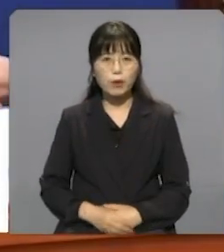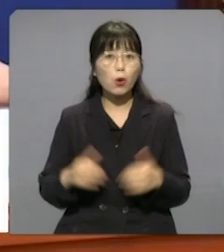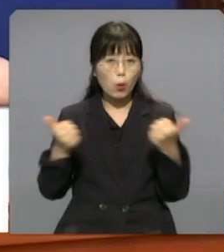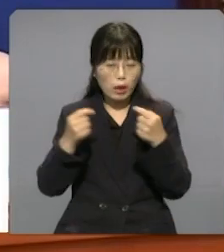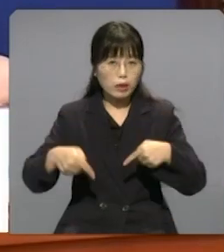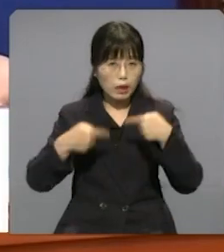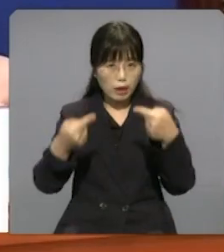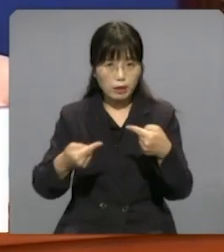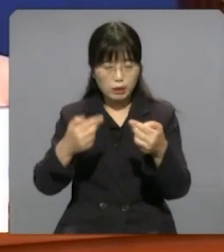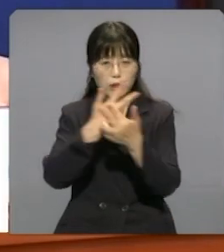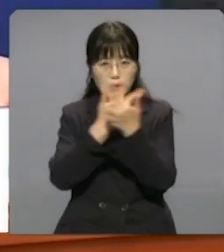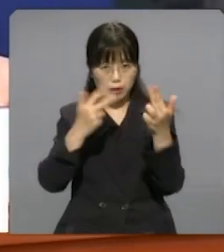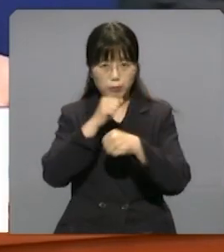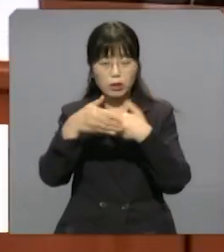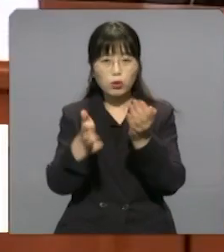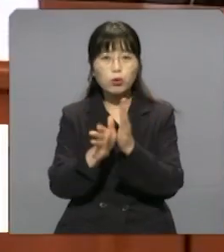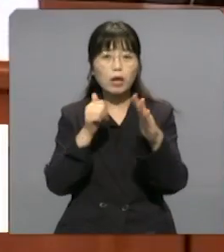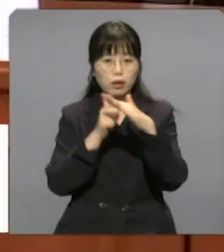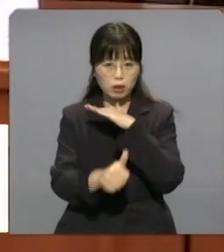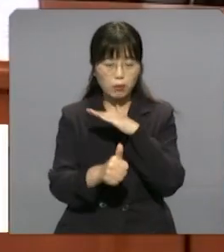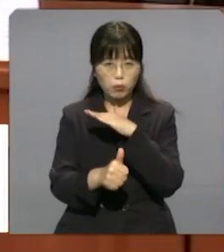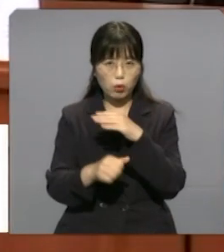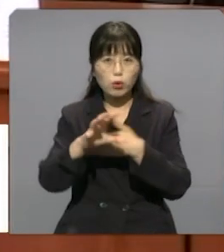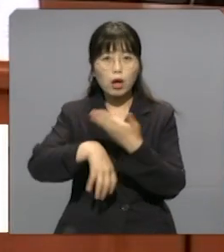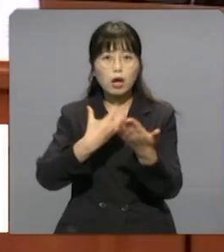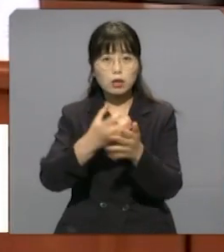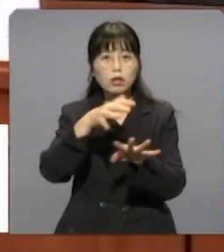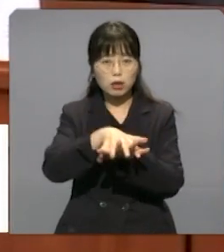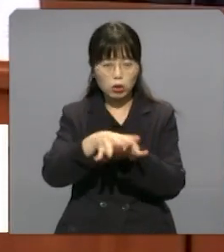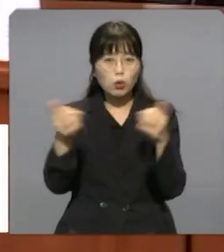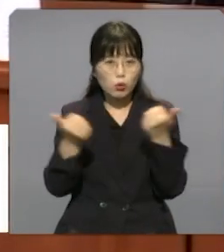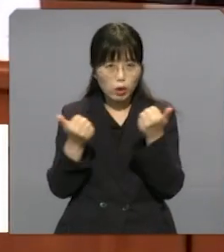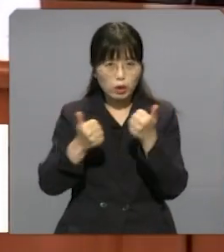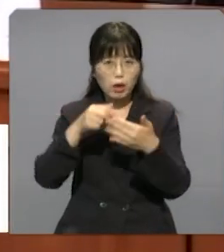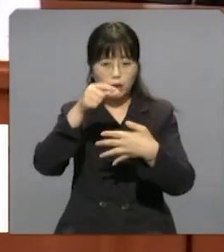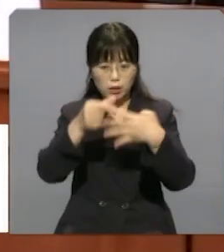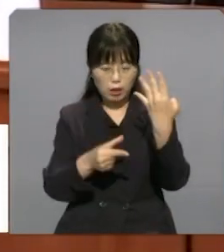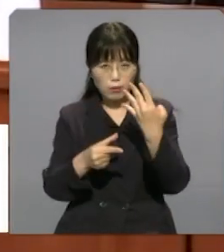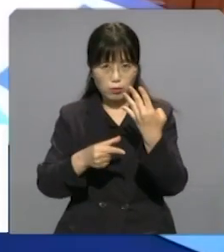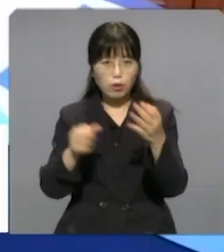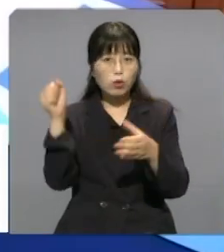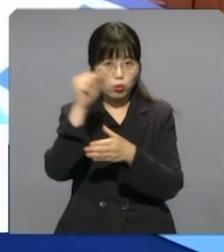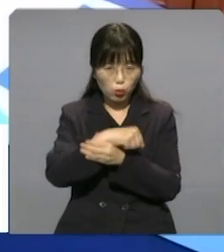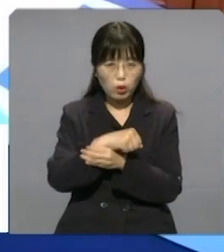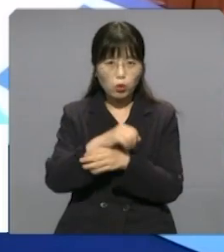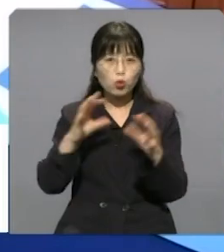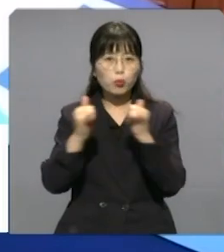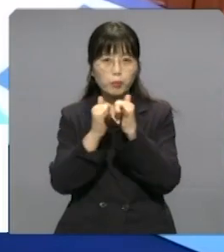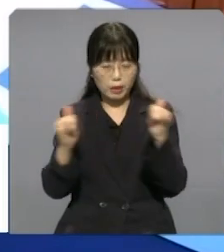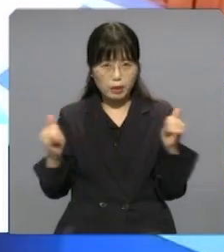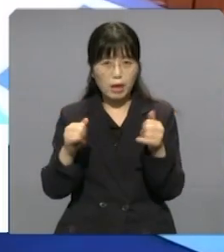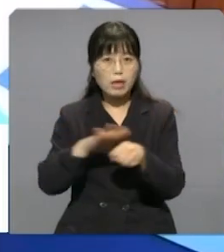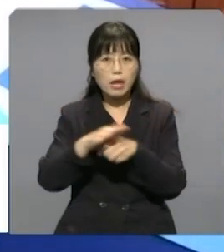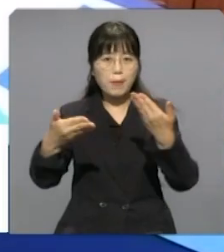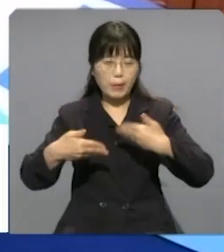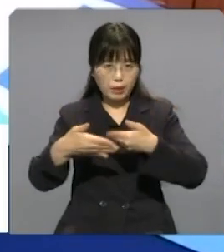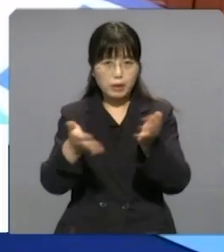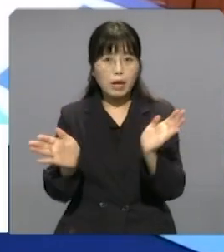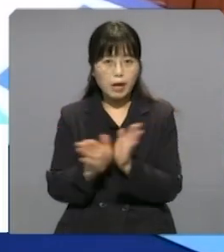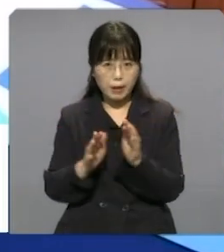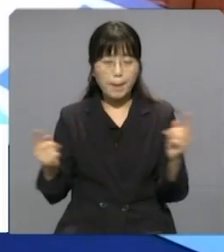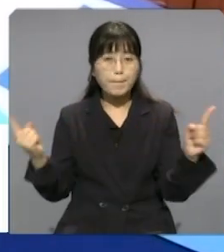회의에 참석한 이재명 더불어민주당 대표도 혁신기구에서 논의된 사안을 전폭 수용하고 국민들에게 사랑받는